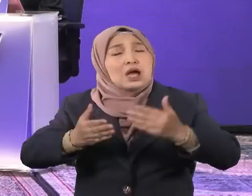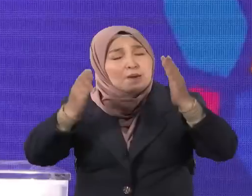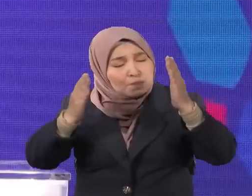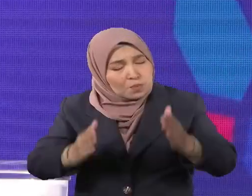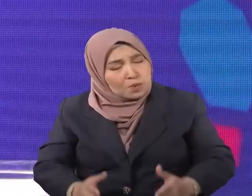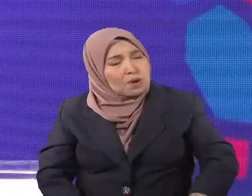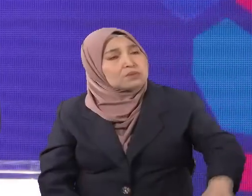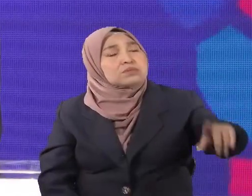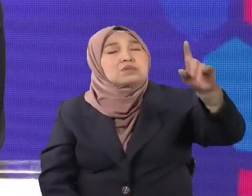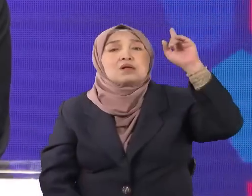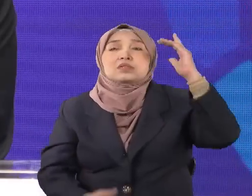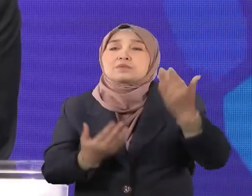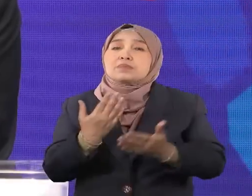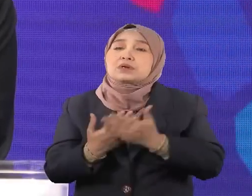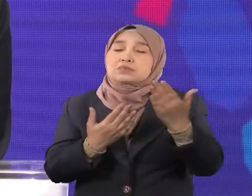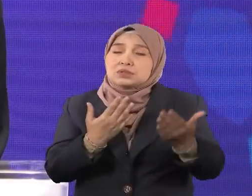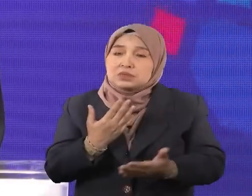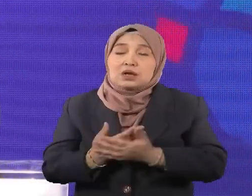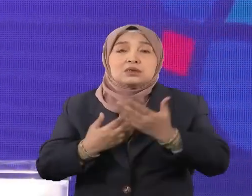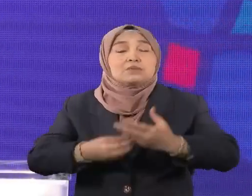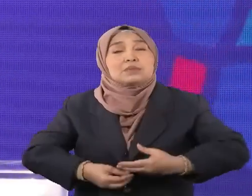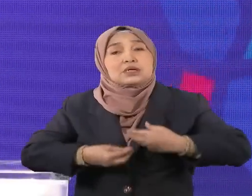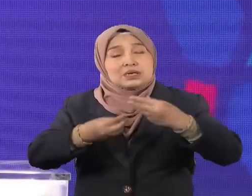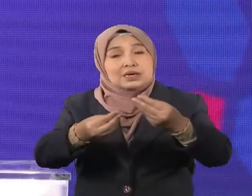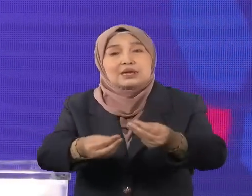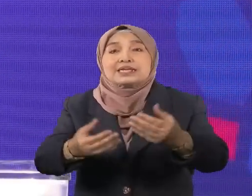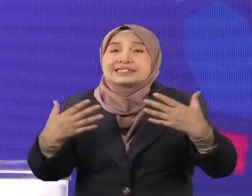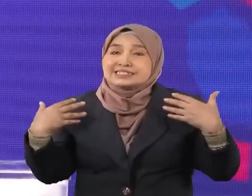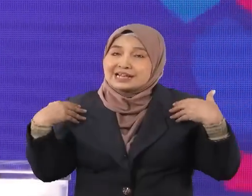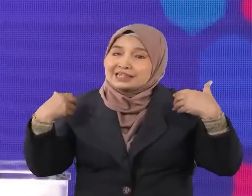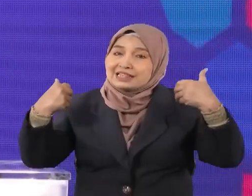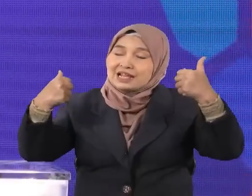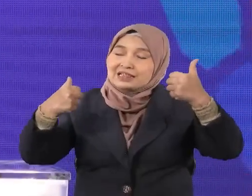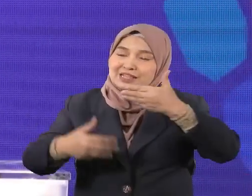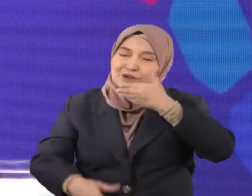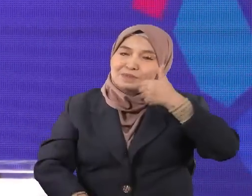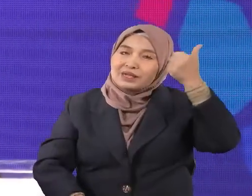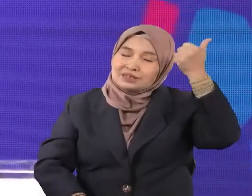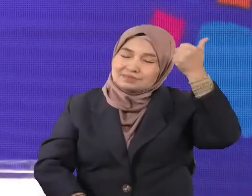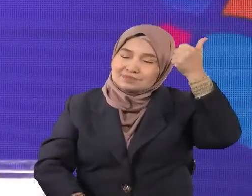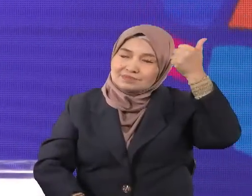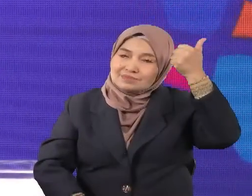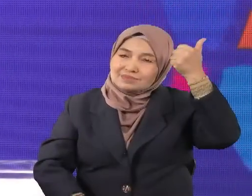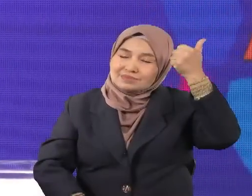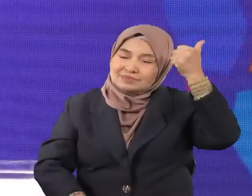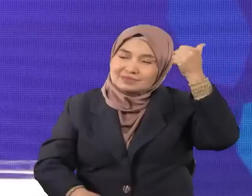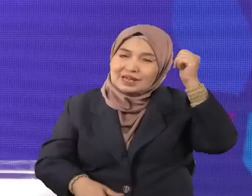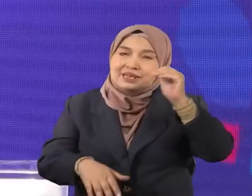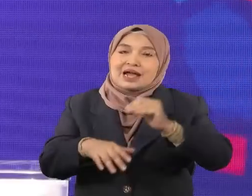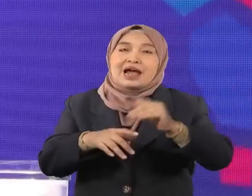Allah, dipermudahkan dan dikurniakan kesihatan yang terbaik menjelang hari-hari